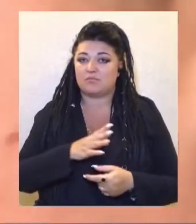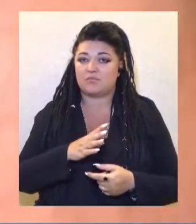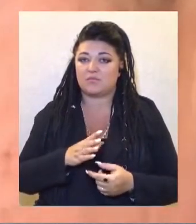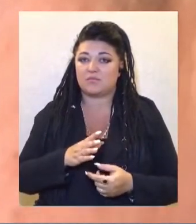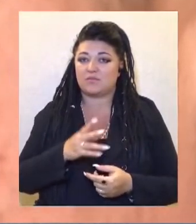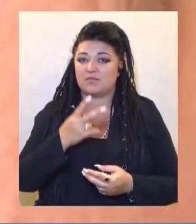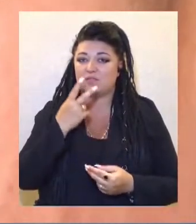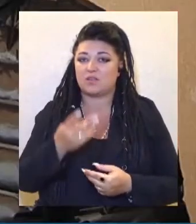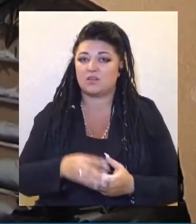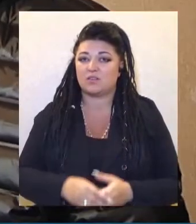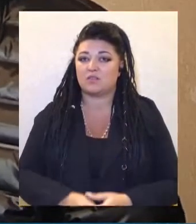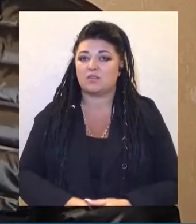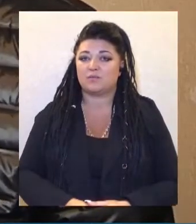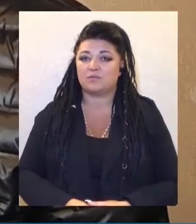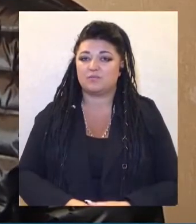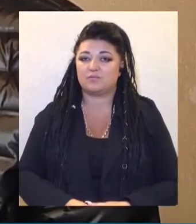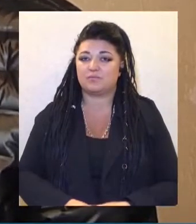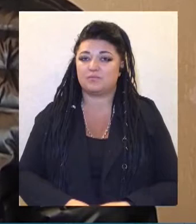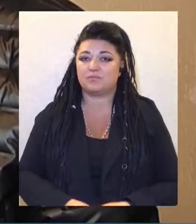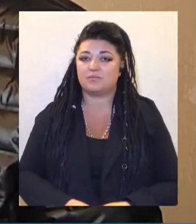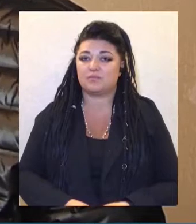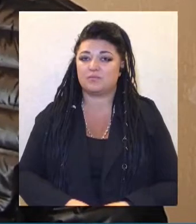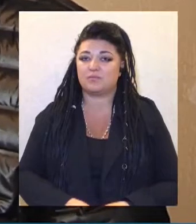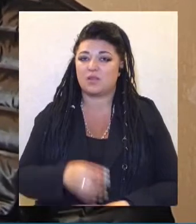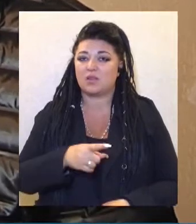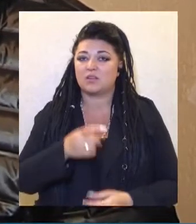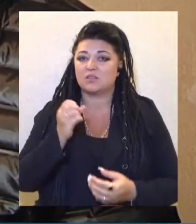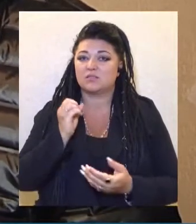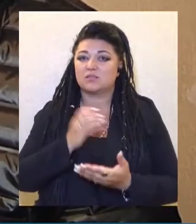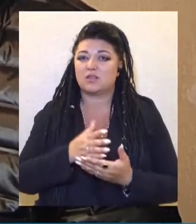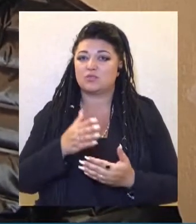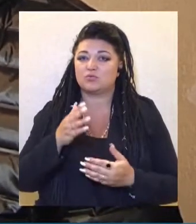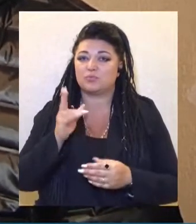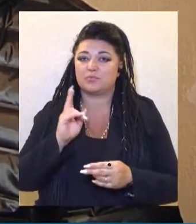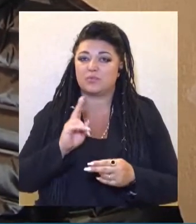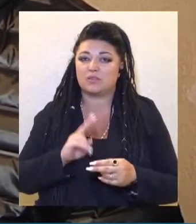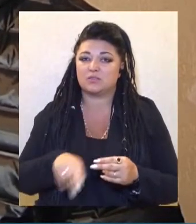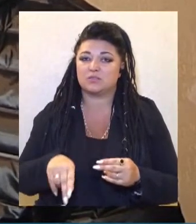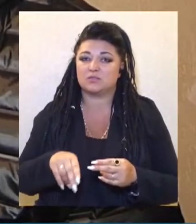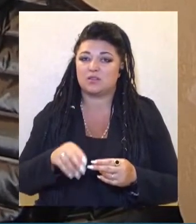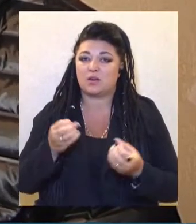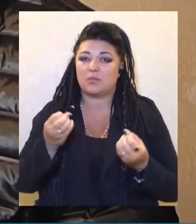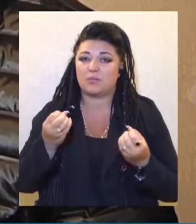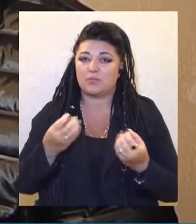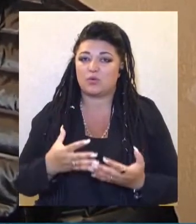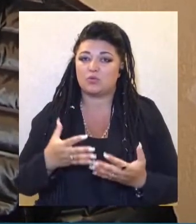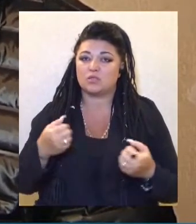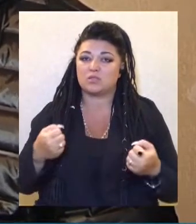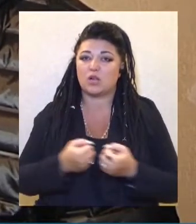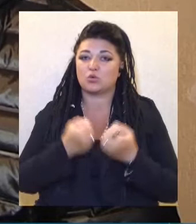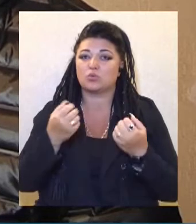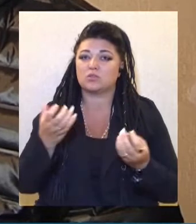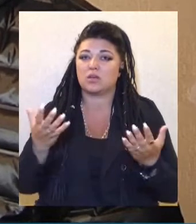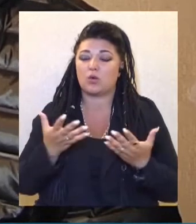Они же не родились бездомно. Они даже представить не могли, что однажды будут жить на улице. Просто столкнулись с какой-то проблемой, с